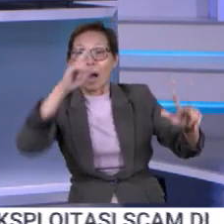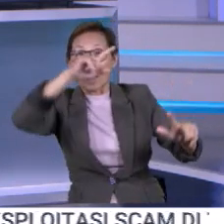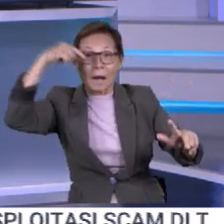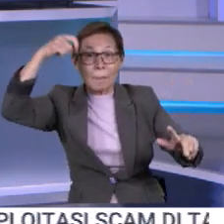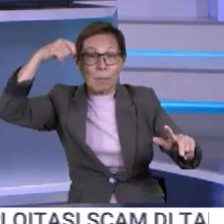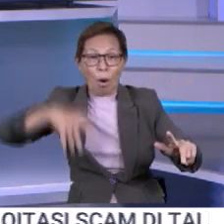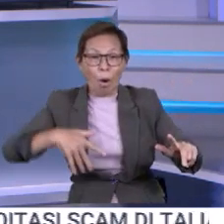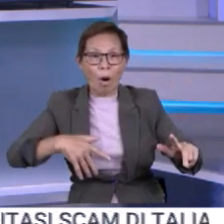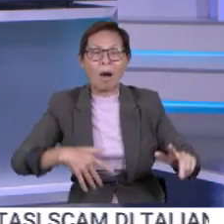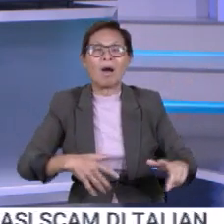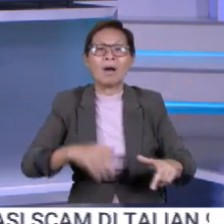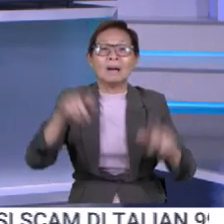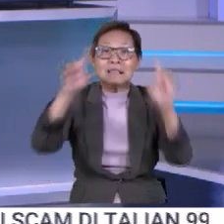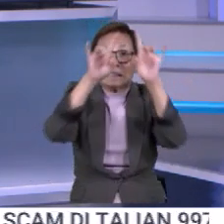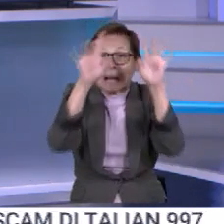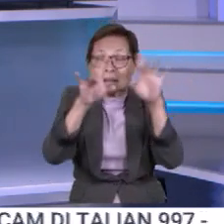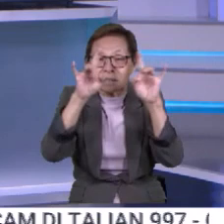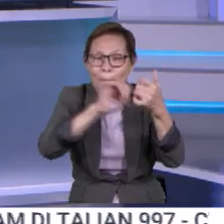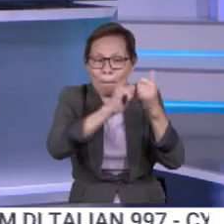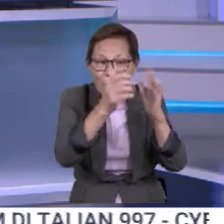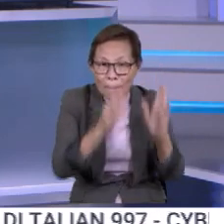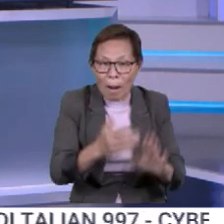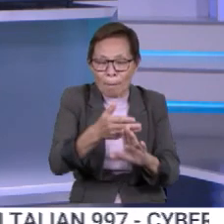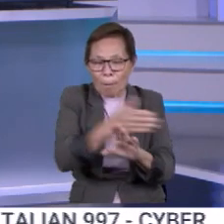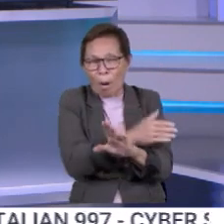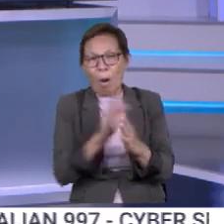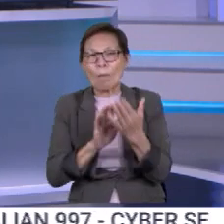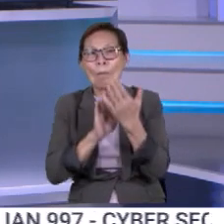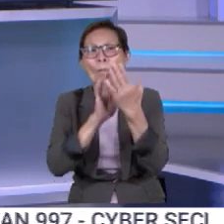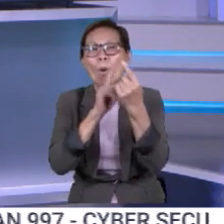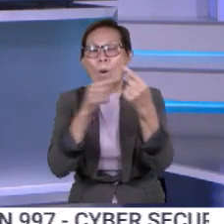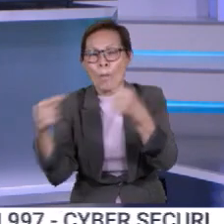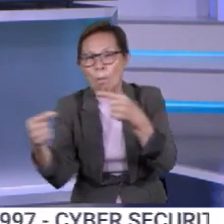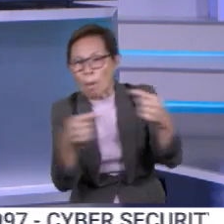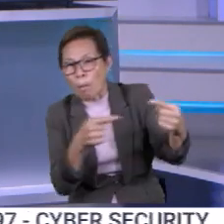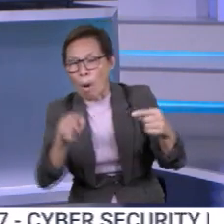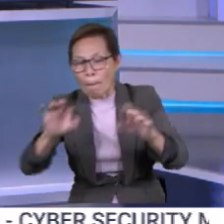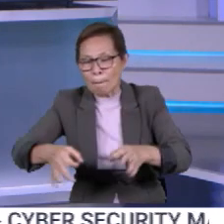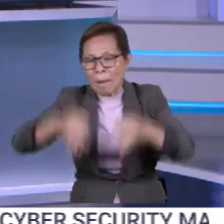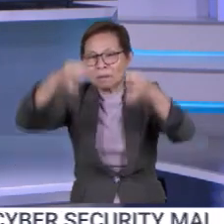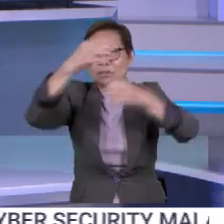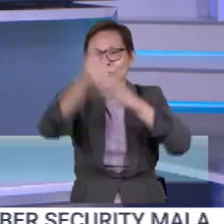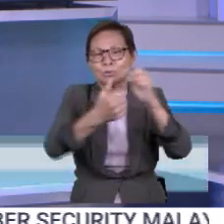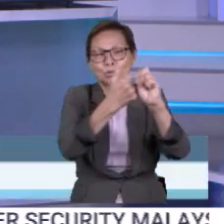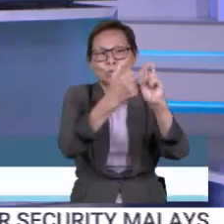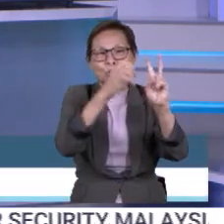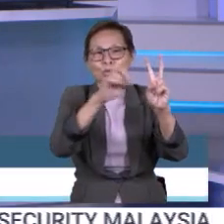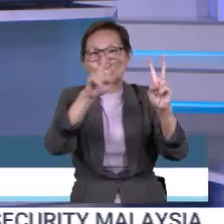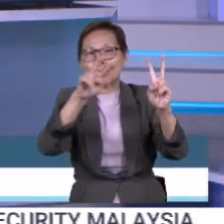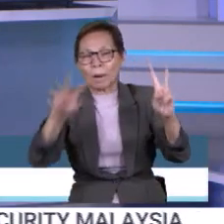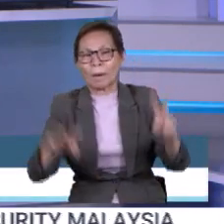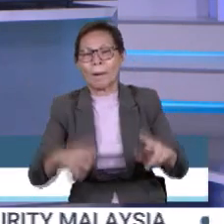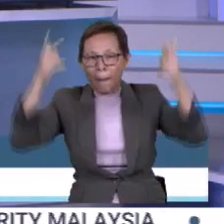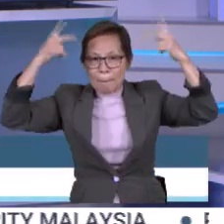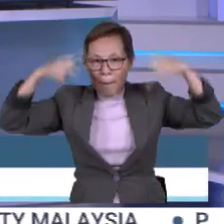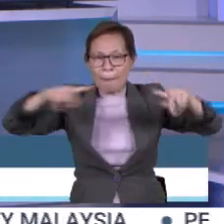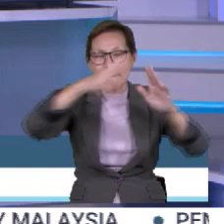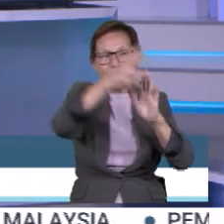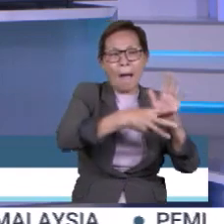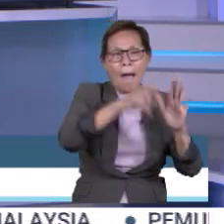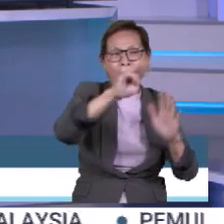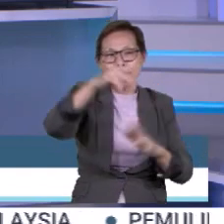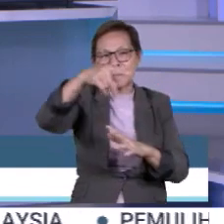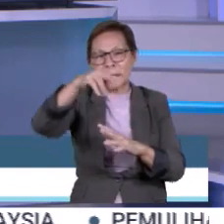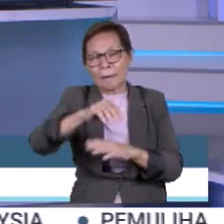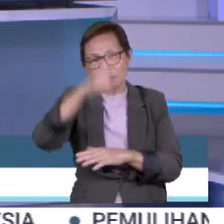menjadi bedan ujian atlet para sebelum menghadapi Tamasha Paralimpik Paris 2024. Presiden Majlis Paralimpik Malaysia MPM,